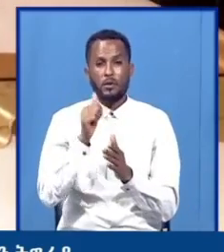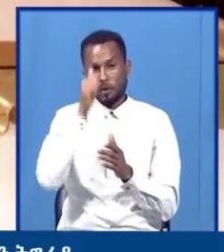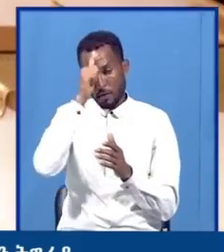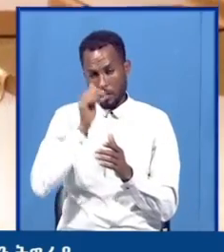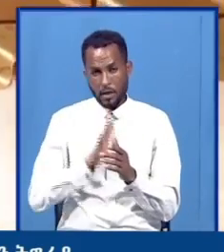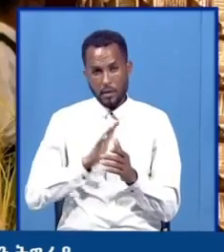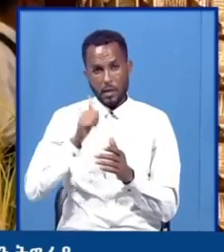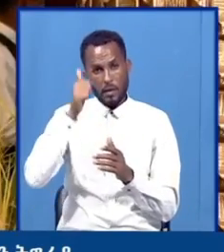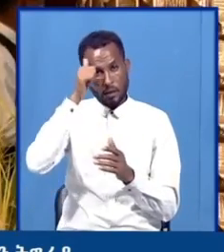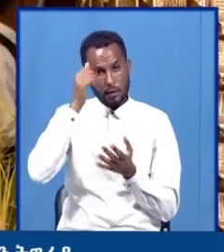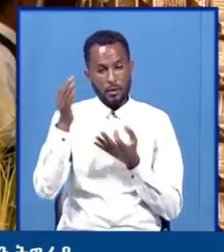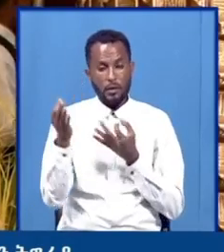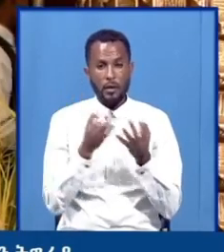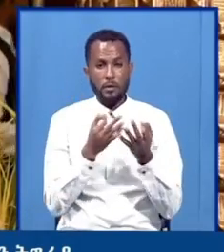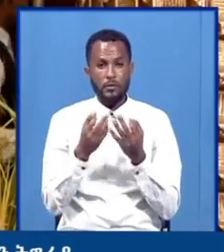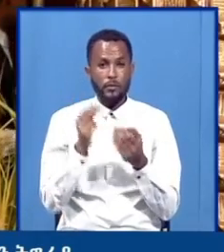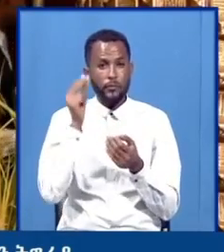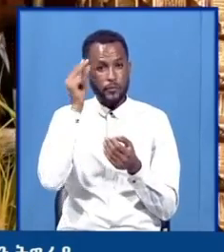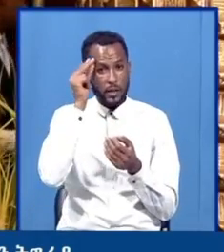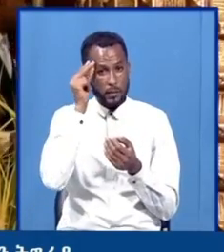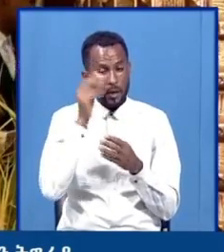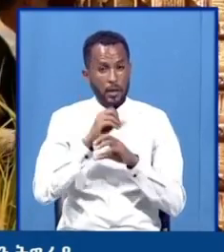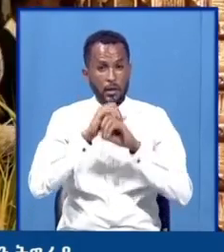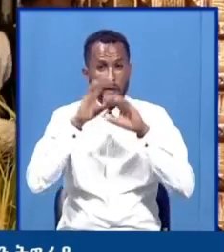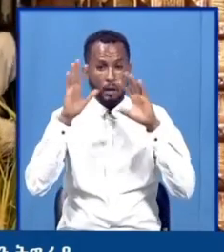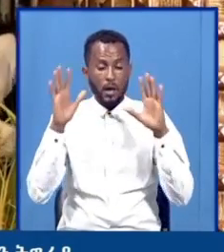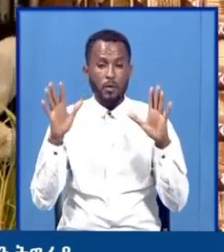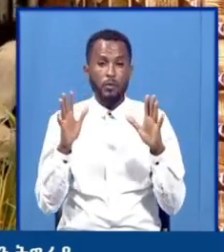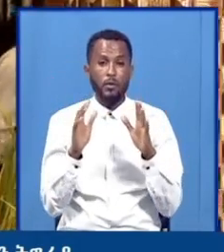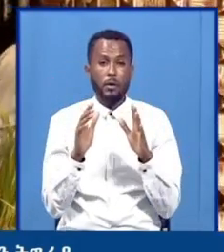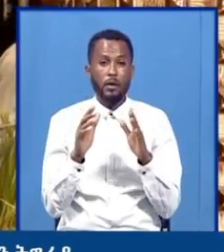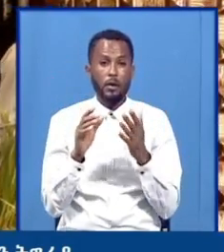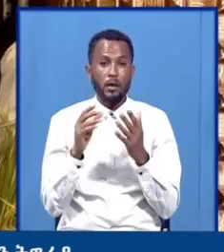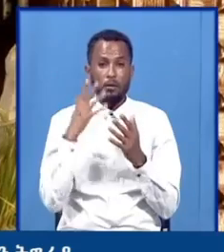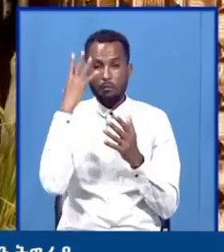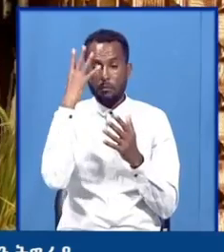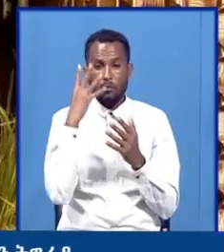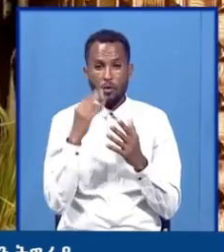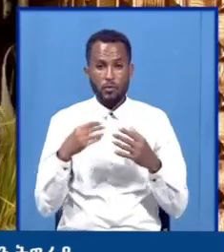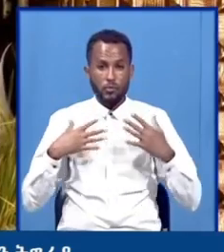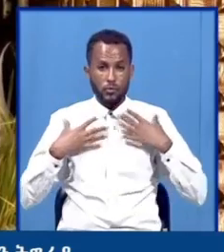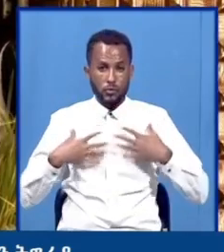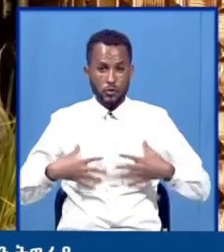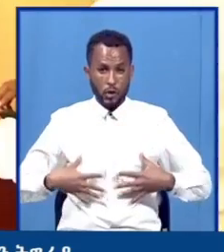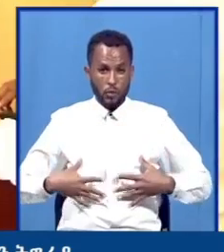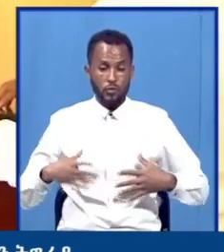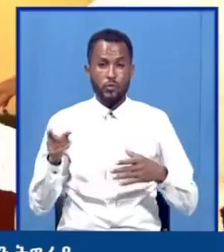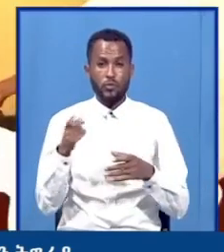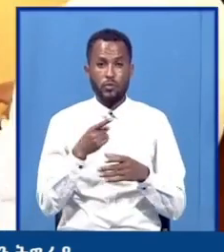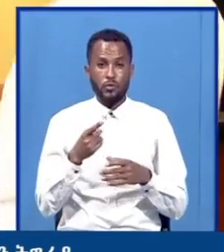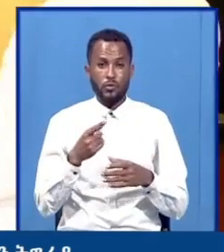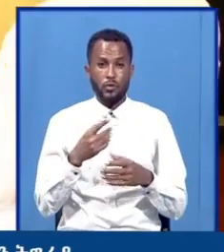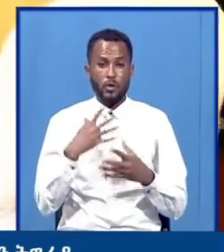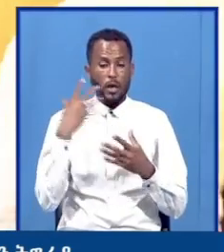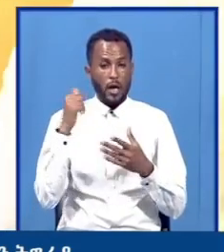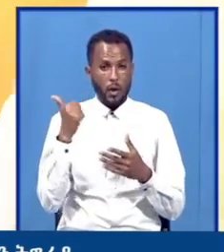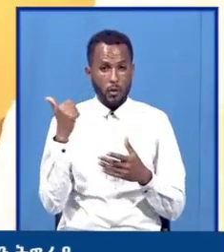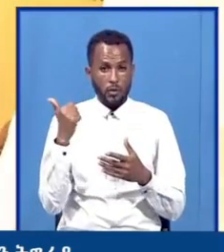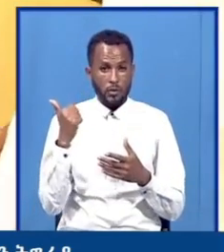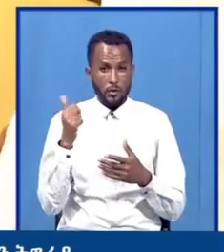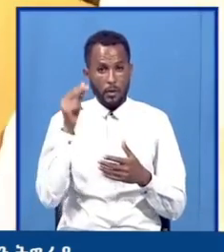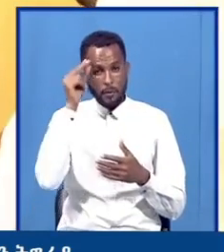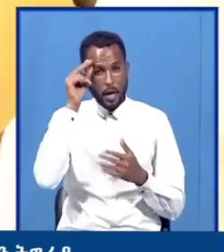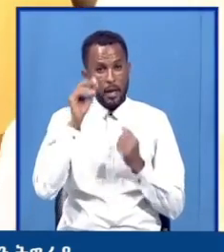تاخلت گليصوم ات باهلي زن صبارقو ممالخ اخدام انت يكون گيصتات ت